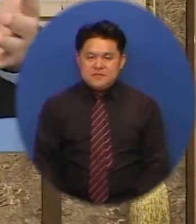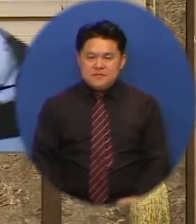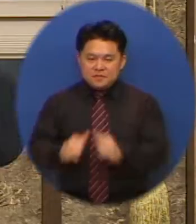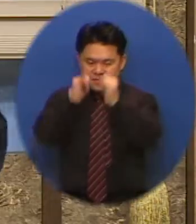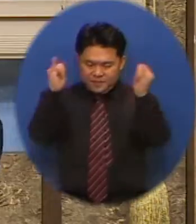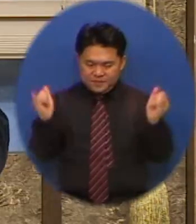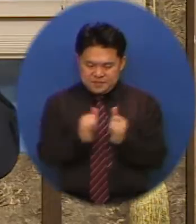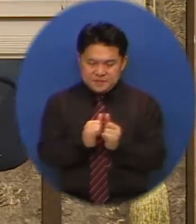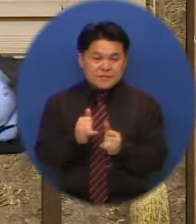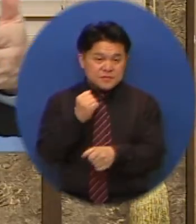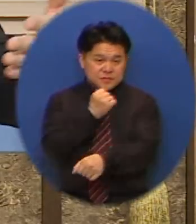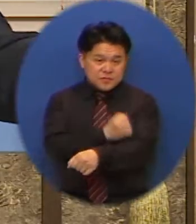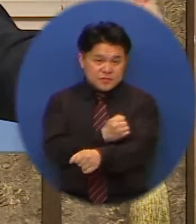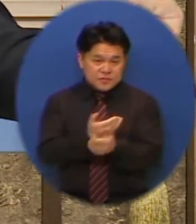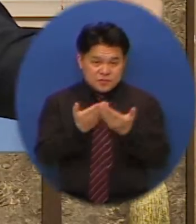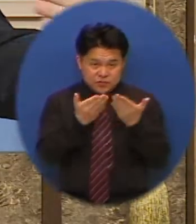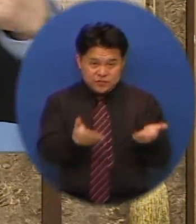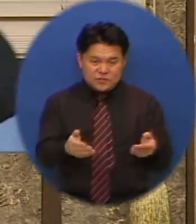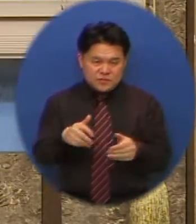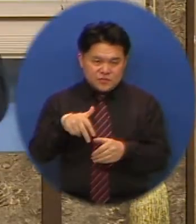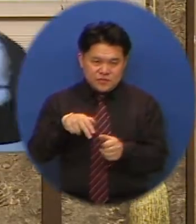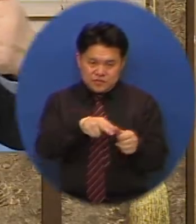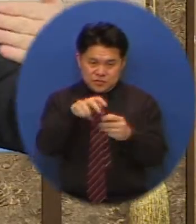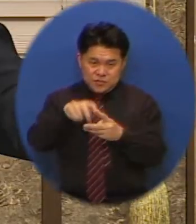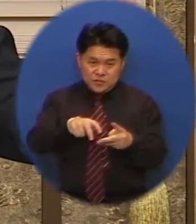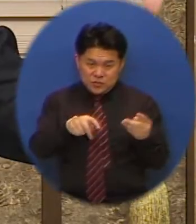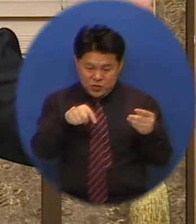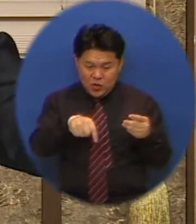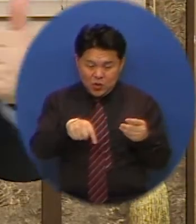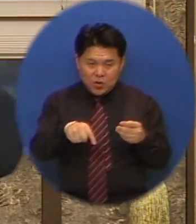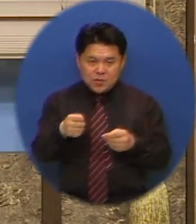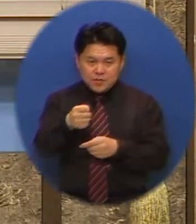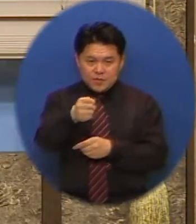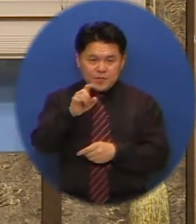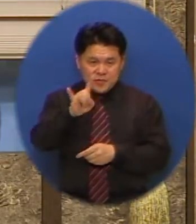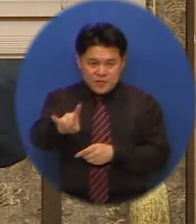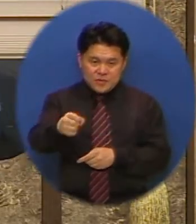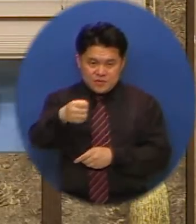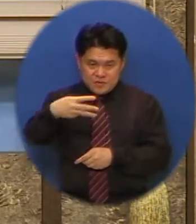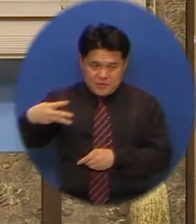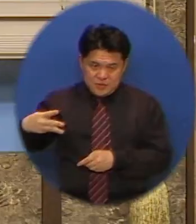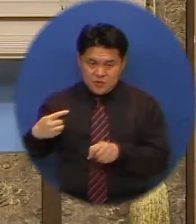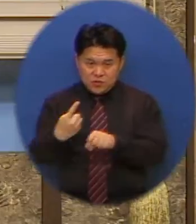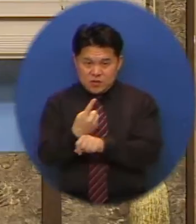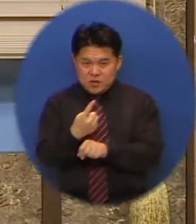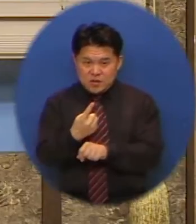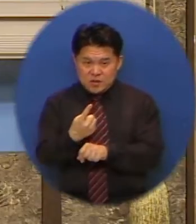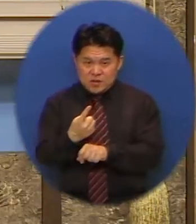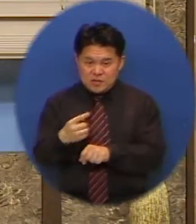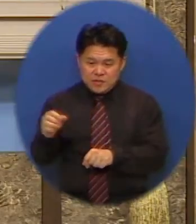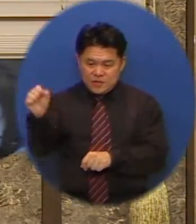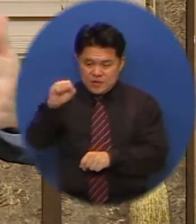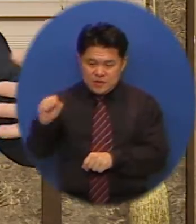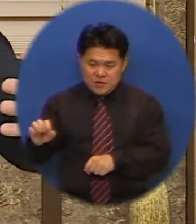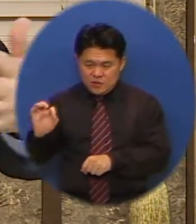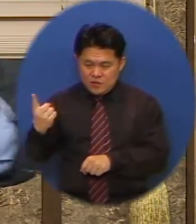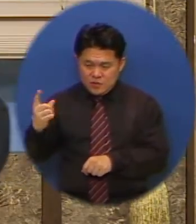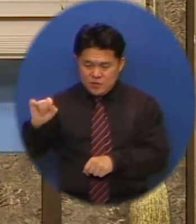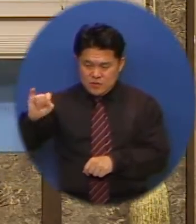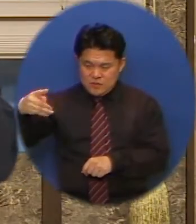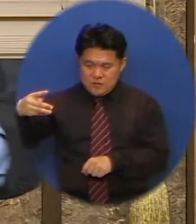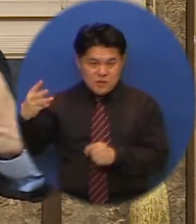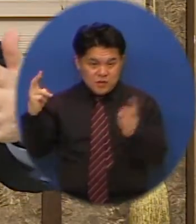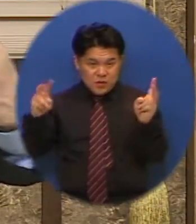사회공헌 정보센터에서 오면은 이제 뭐 현대, 삼성, 뭐 중견기업, 우리 옆엔 또 SOL도 네, 있는데 네.